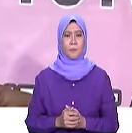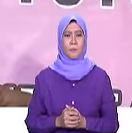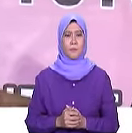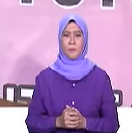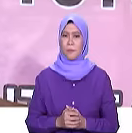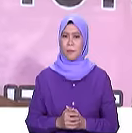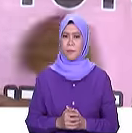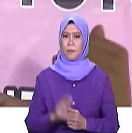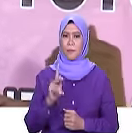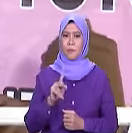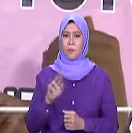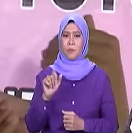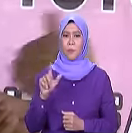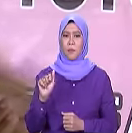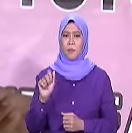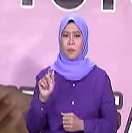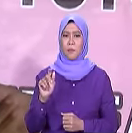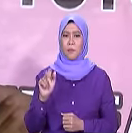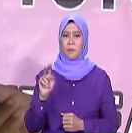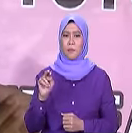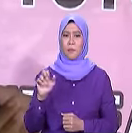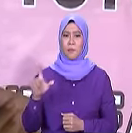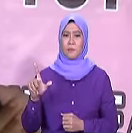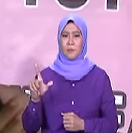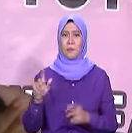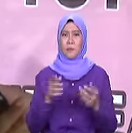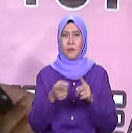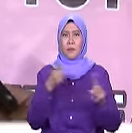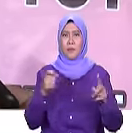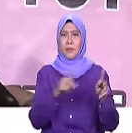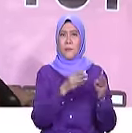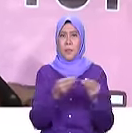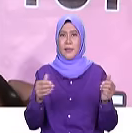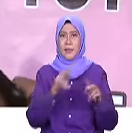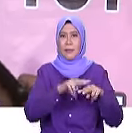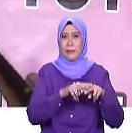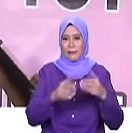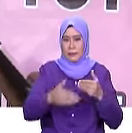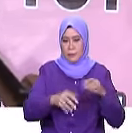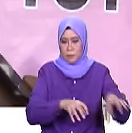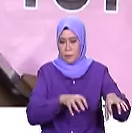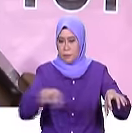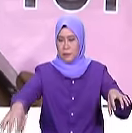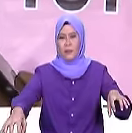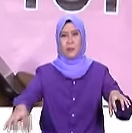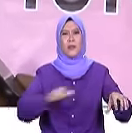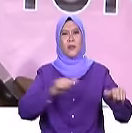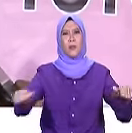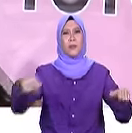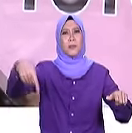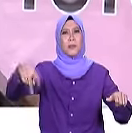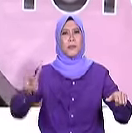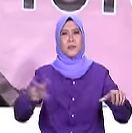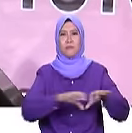Kuala Nal. Kuala Nal ini seberang ini. Ya. Kuala Nal ini seberang daripada Pasir Kelang ini. Tak payah naik bot lah, tapi agak jauh juga daripada PPV. Kerana PPV